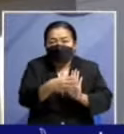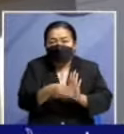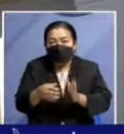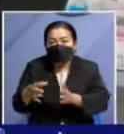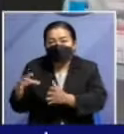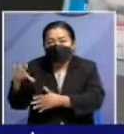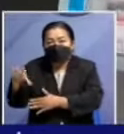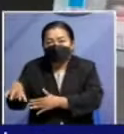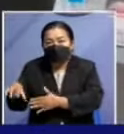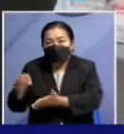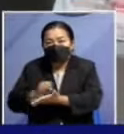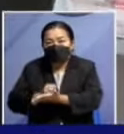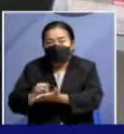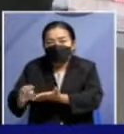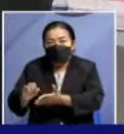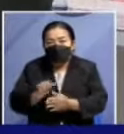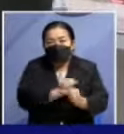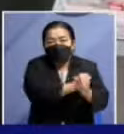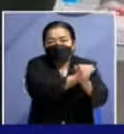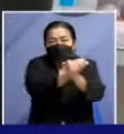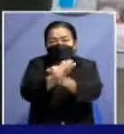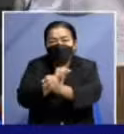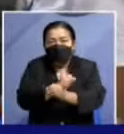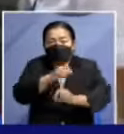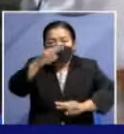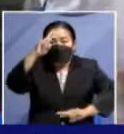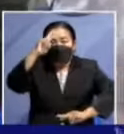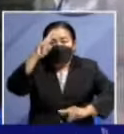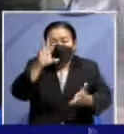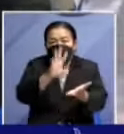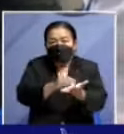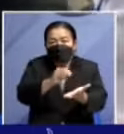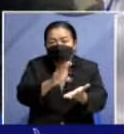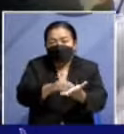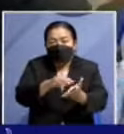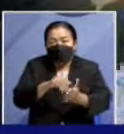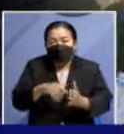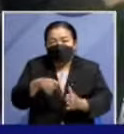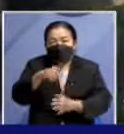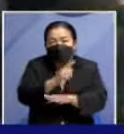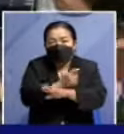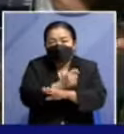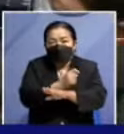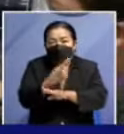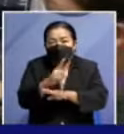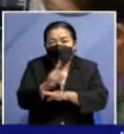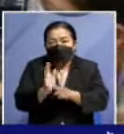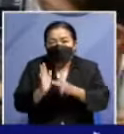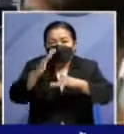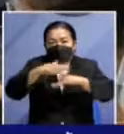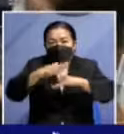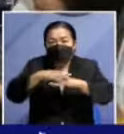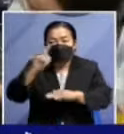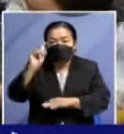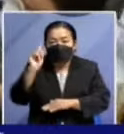ของโรคโควิด-19 ค่ะข้อมูลณวันที่15กรกฎาคมที่ผ่านมานะคะจังหวัดอุตรดิตถ์เนี่ยมียอดผู้ป่วยเพิ่มรายใหม่นะคะ